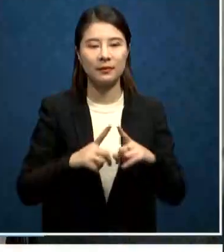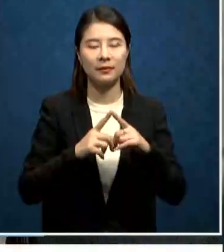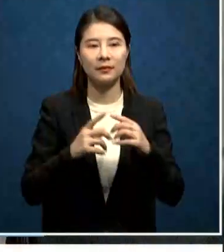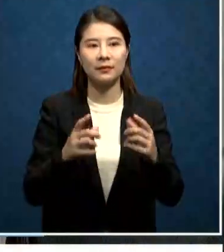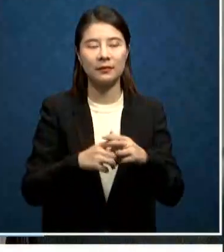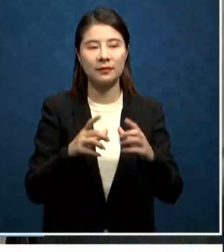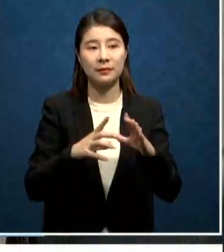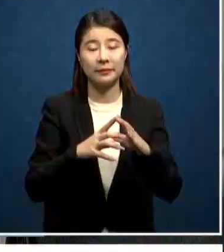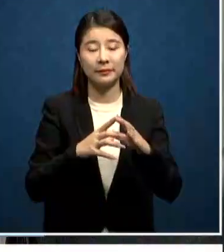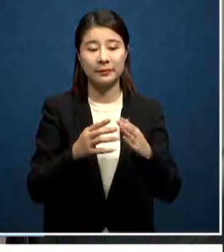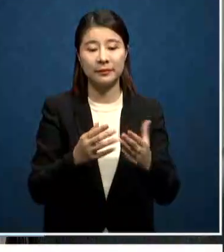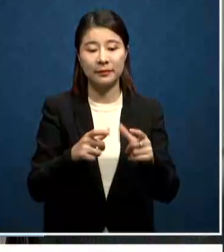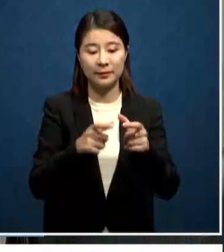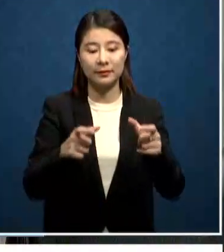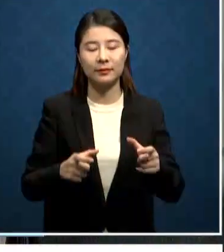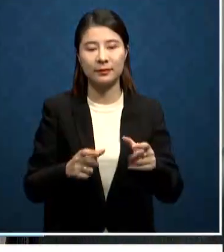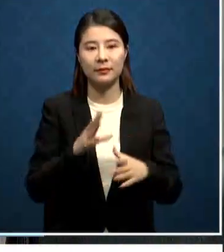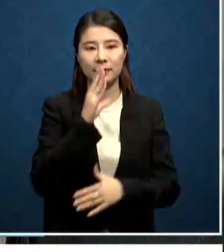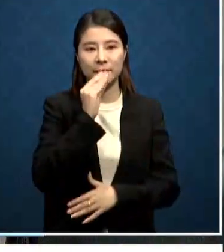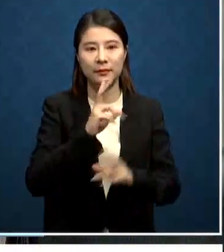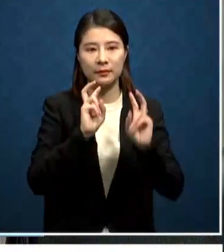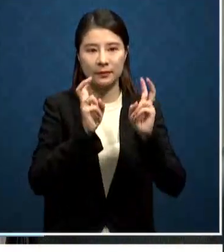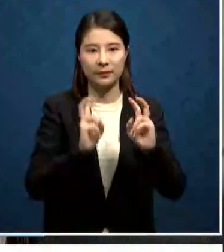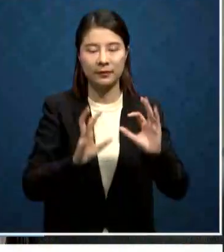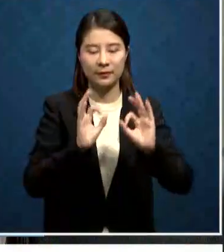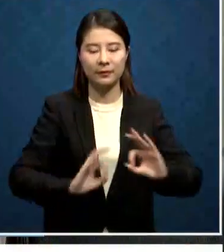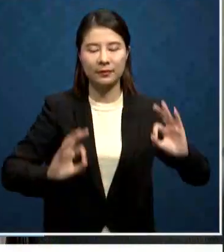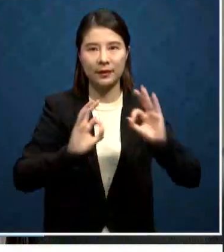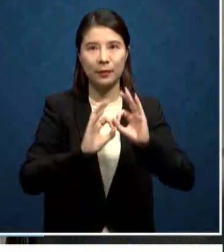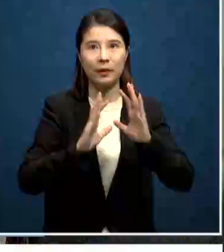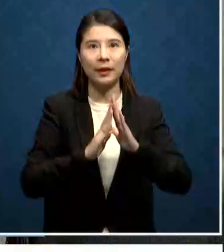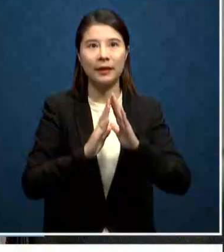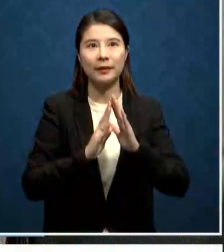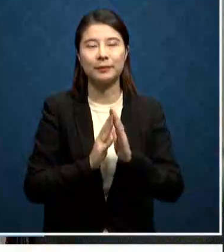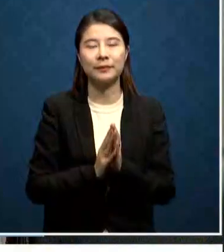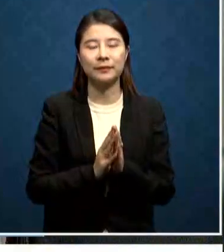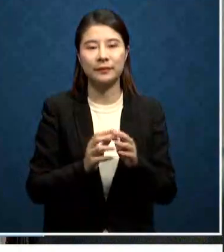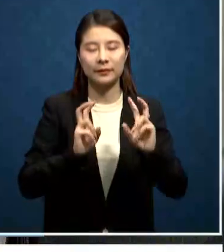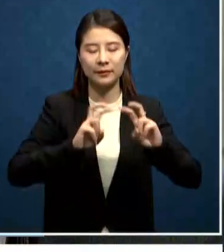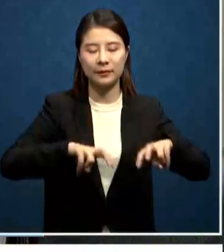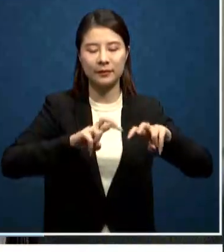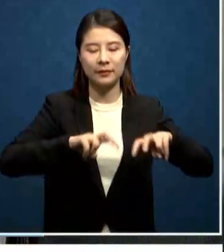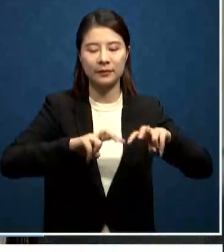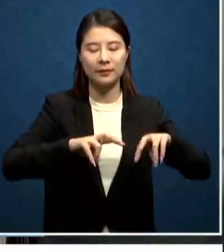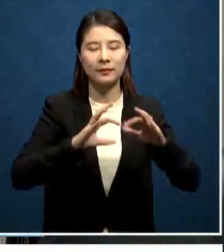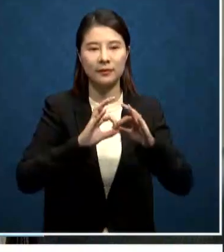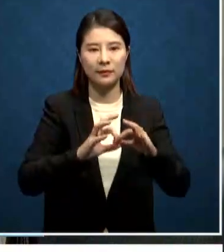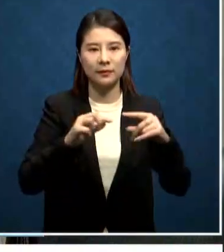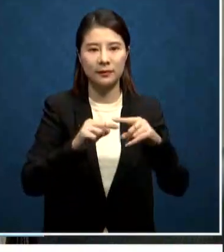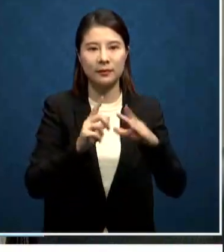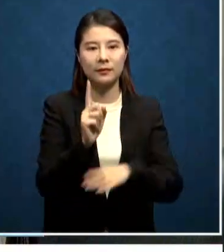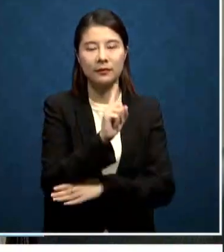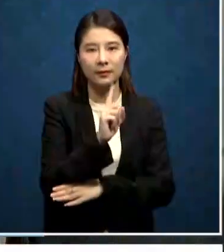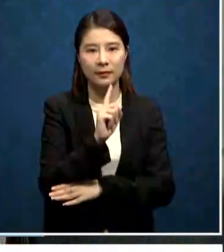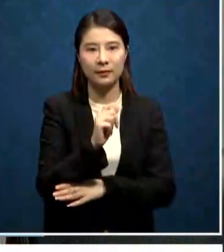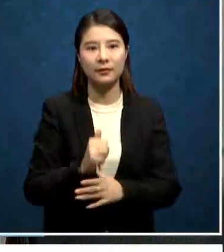นะครับว่ามันมีความสำคัญต่างๆเนี่ยนะครับไม่ว่าจะเป็นงานวิจัยที่เกี่ยวเนื่องกับทางด้าน